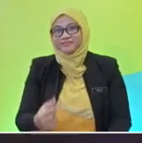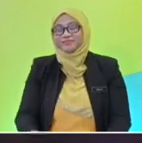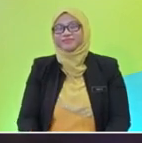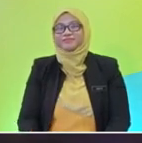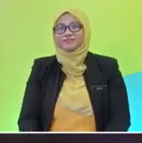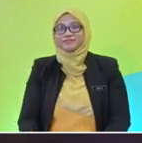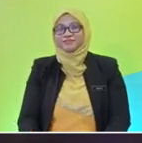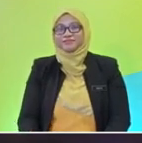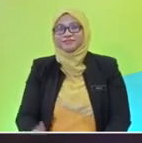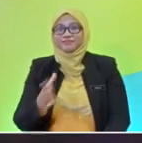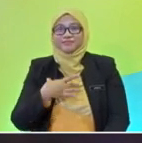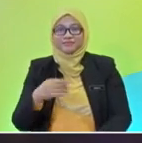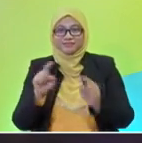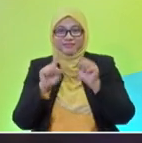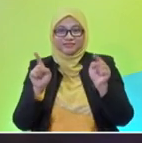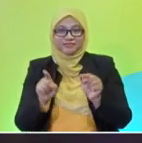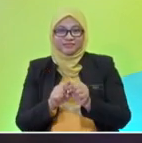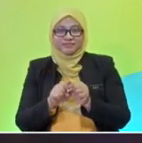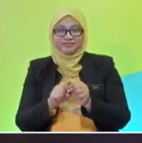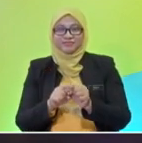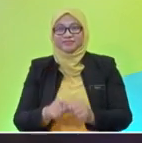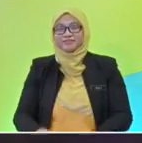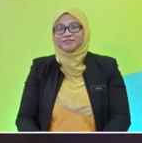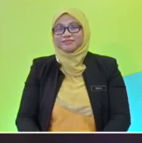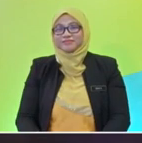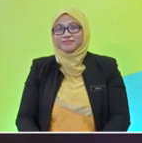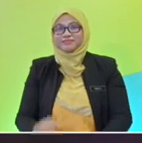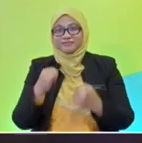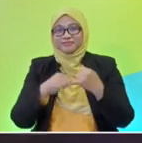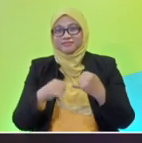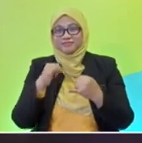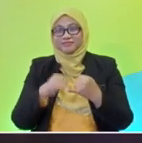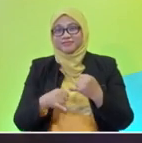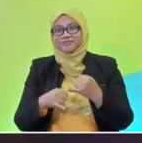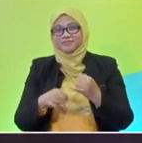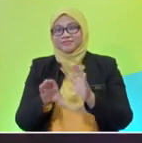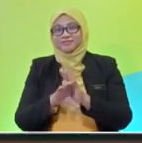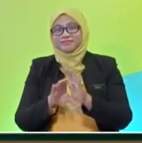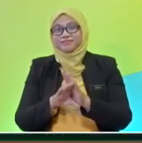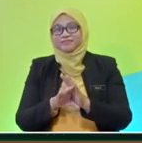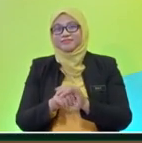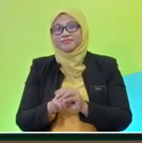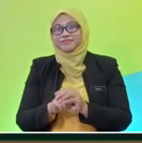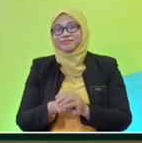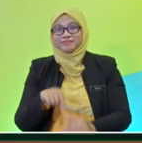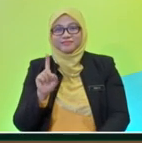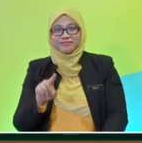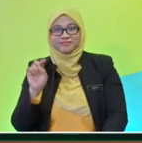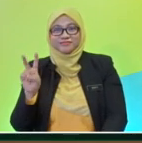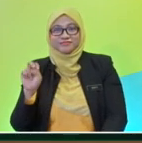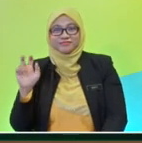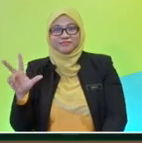pun suka hati. Tepat sekali. Dan yang terakhir, kita lihat contoh yang terakhir. Satu, dua,